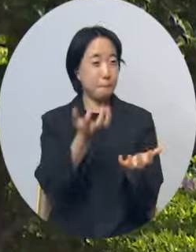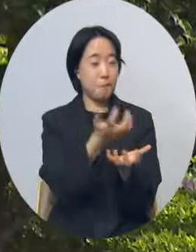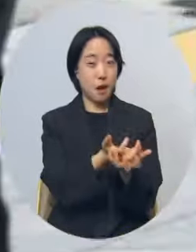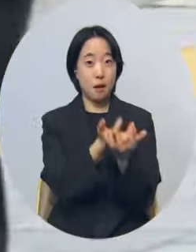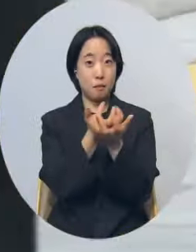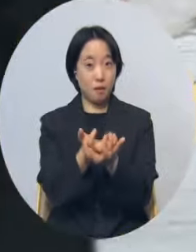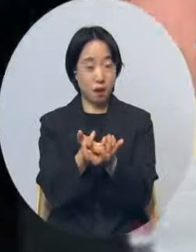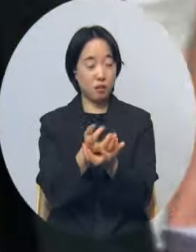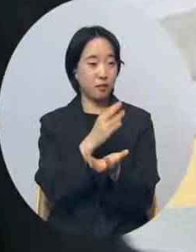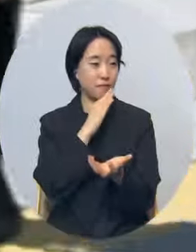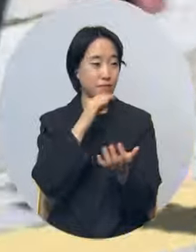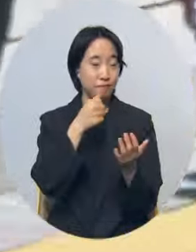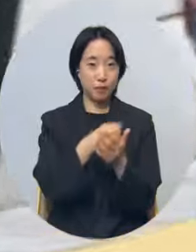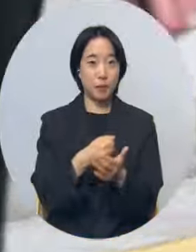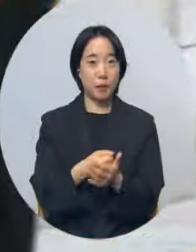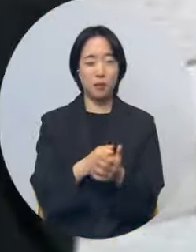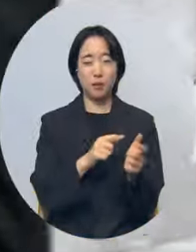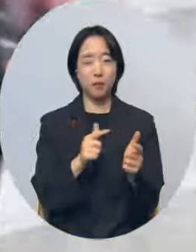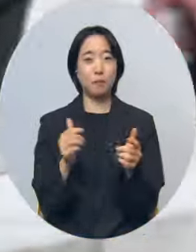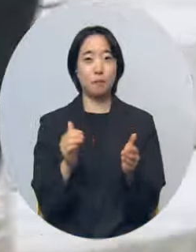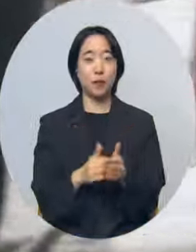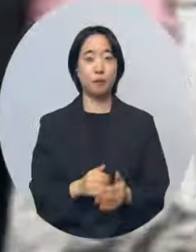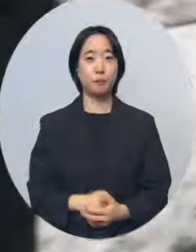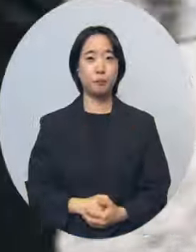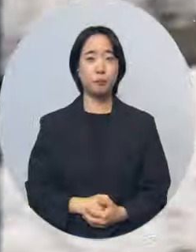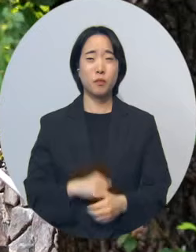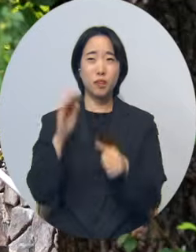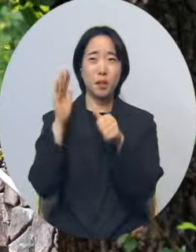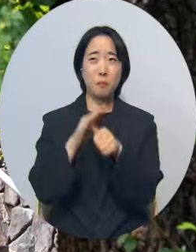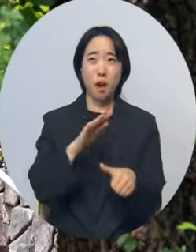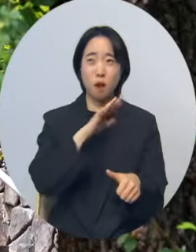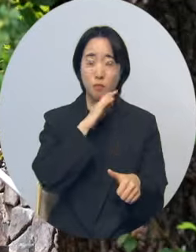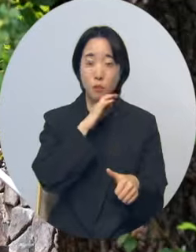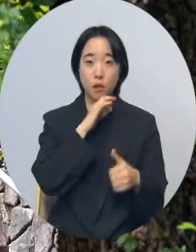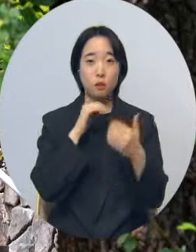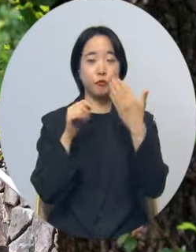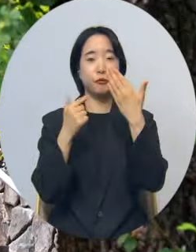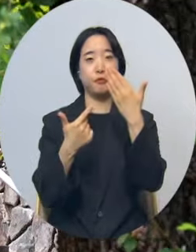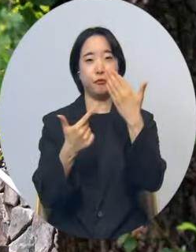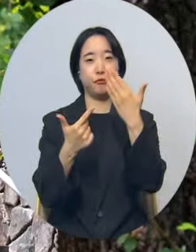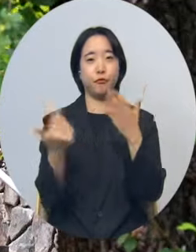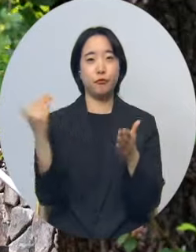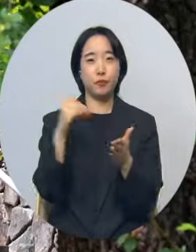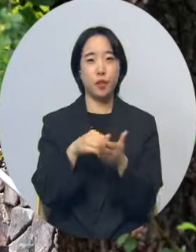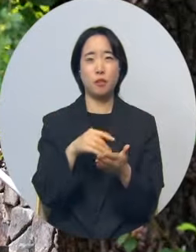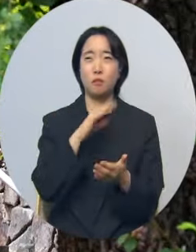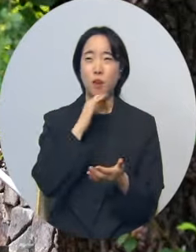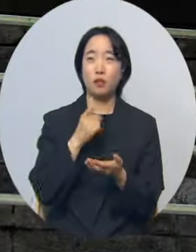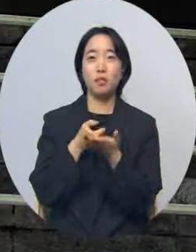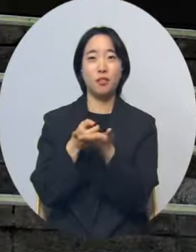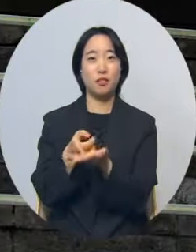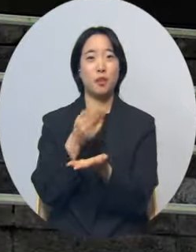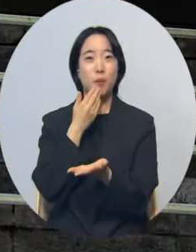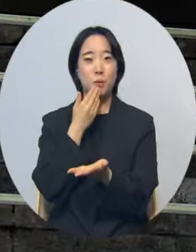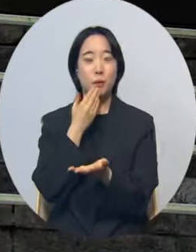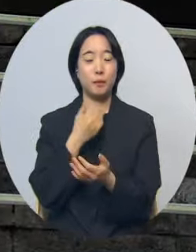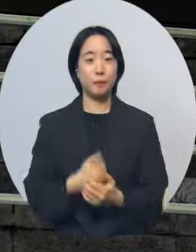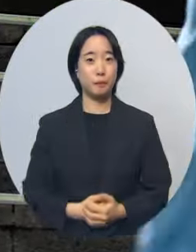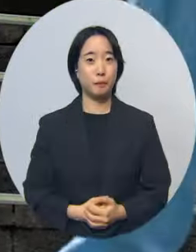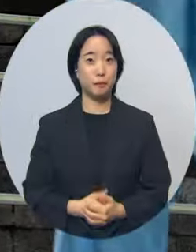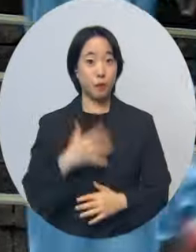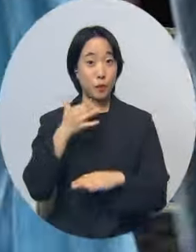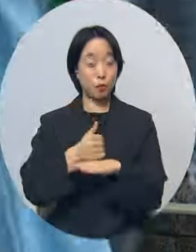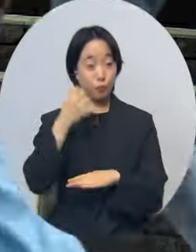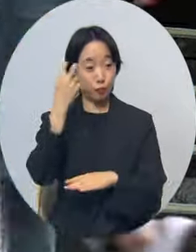본지정됐습니다. 평가 결과에 이의가 있는 대학은 오는 9월 6일까지 이의 신청할 수 있으며, 최종 검토 결과는 9월